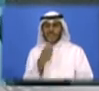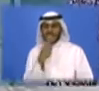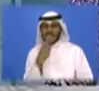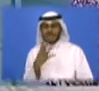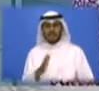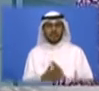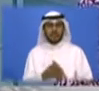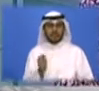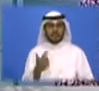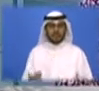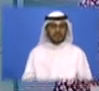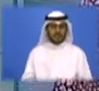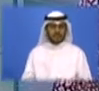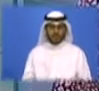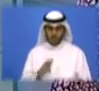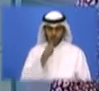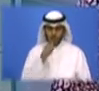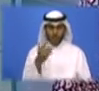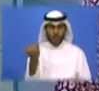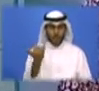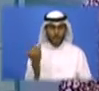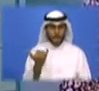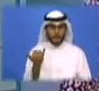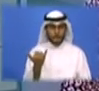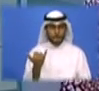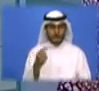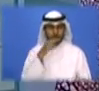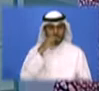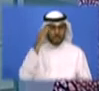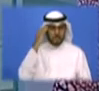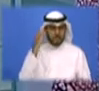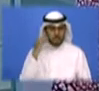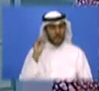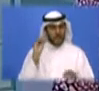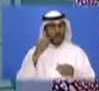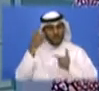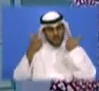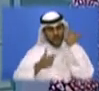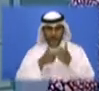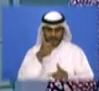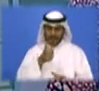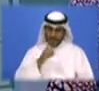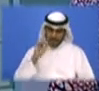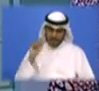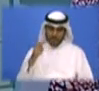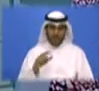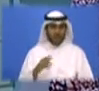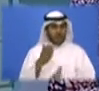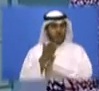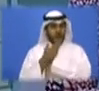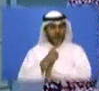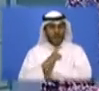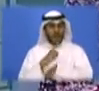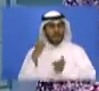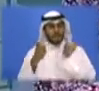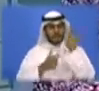دقائق. تأكدي سيدتي بأن الفحص الدوري للكشف المبكر عن سرطان الثدي يعتبر وسيلة أساسية